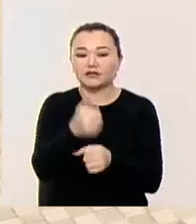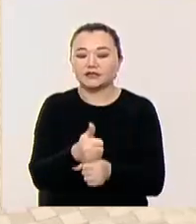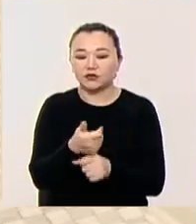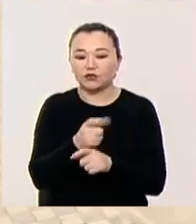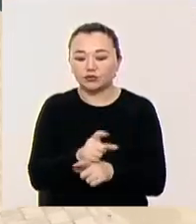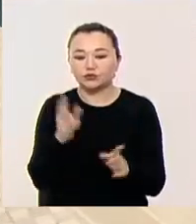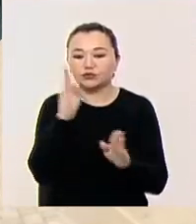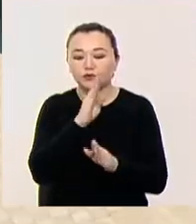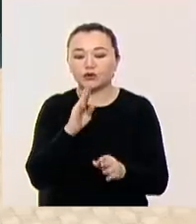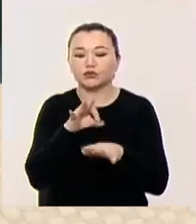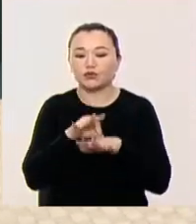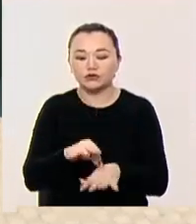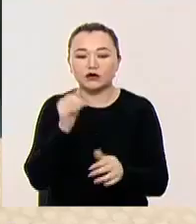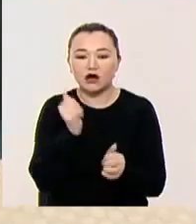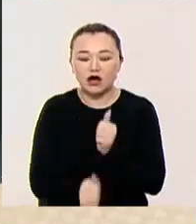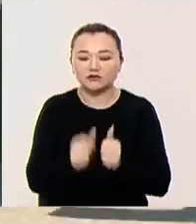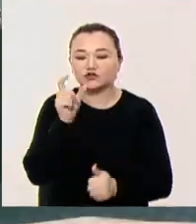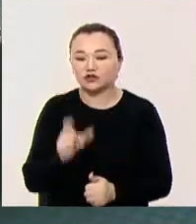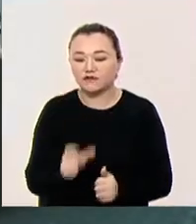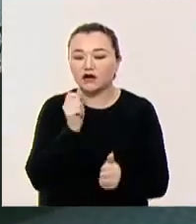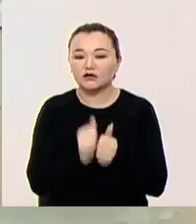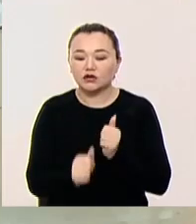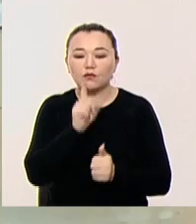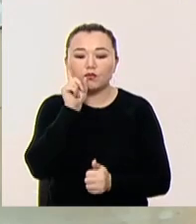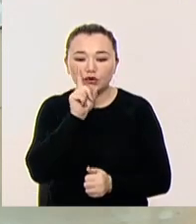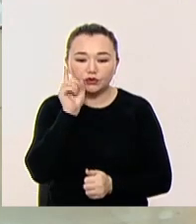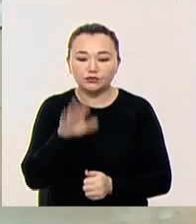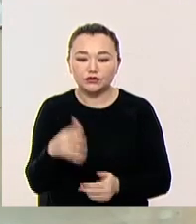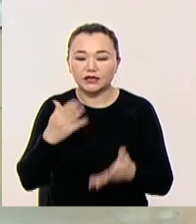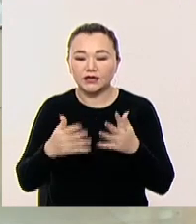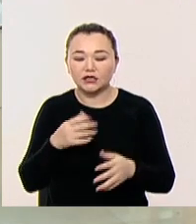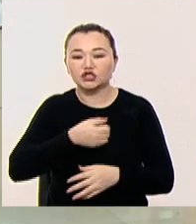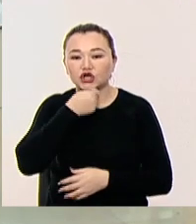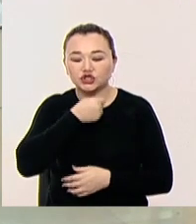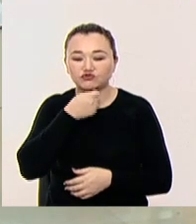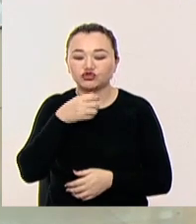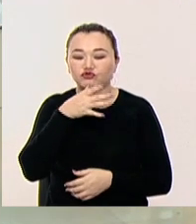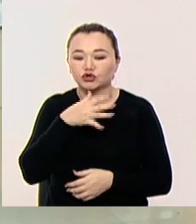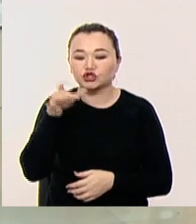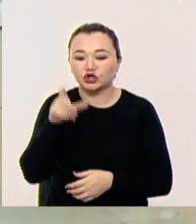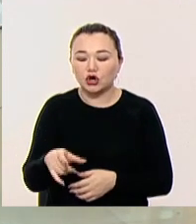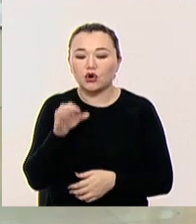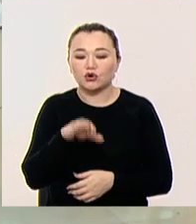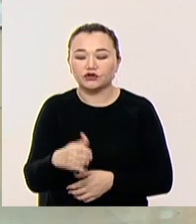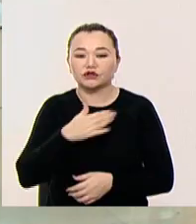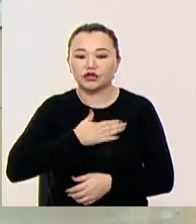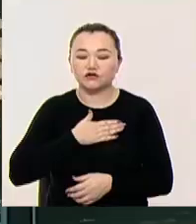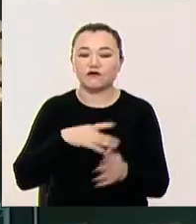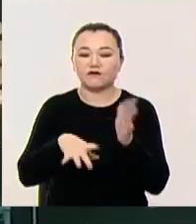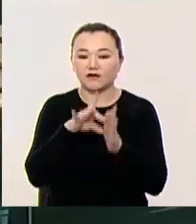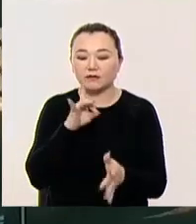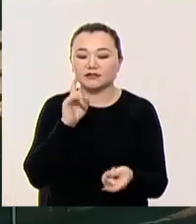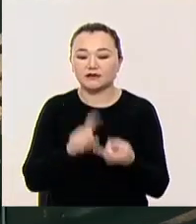судьбоносны, ведь от каждого гражданина, от каждого, будь то молодой человек или представитель старшего поколения, от нашего голоса зависит